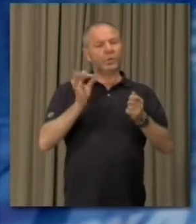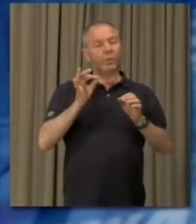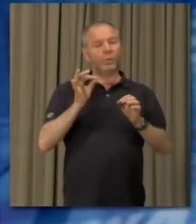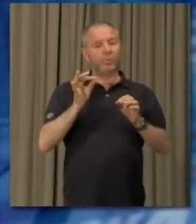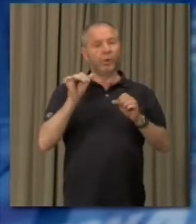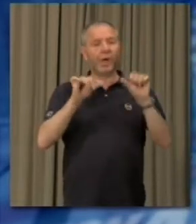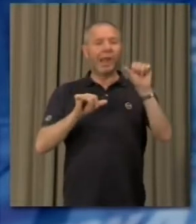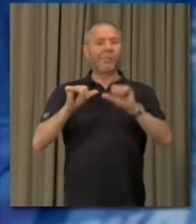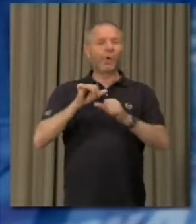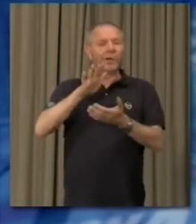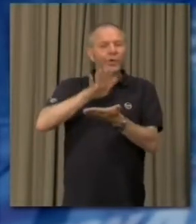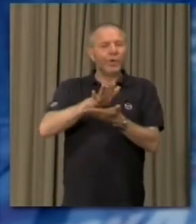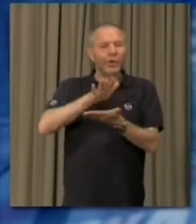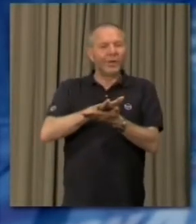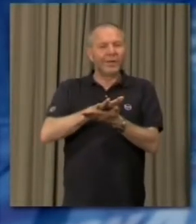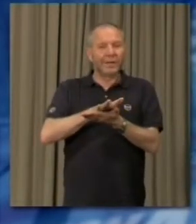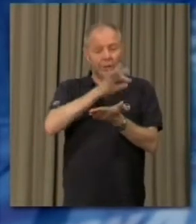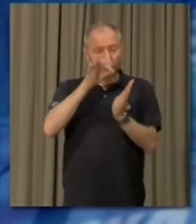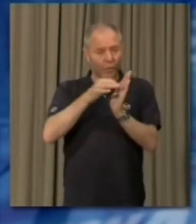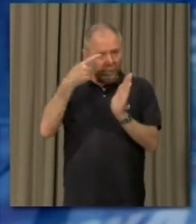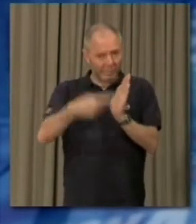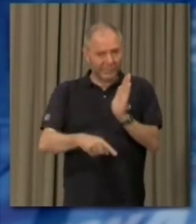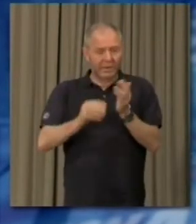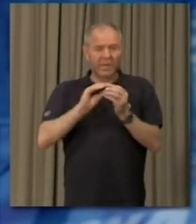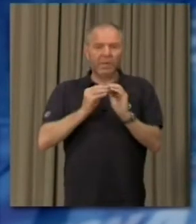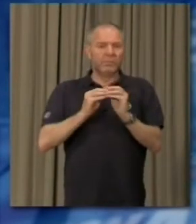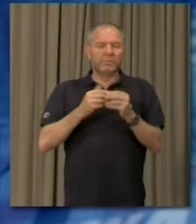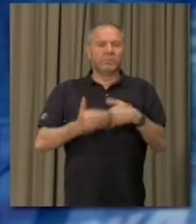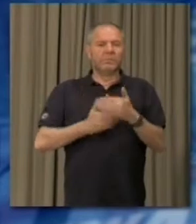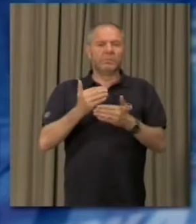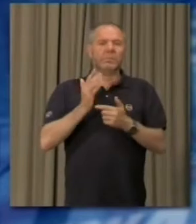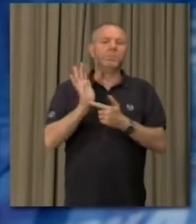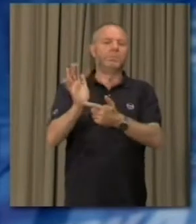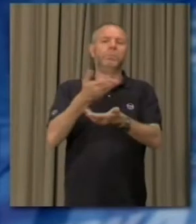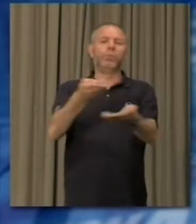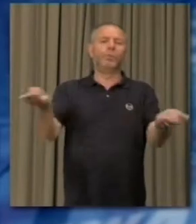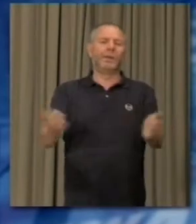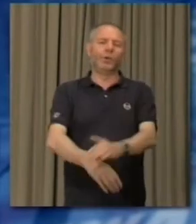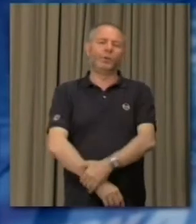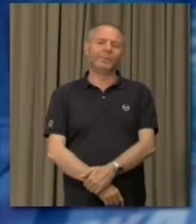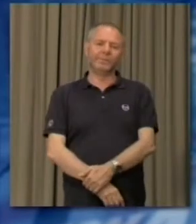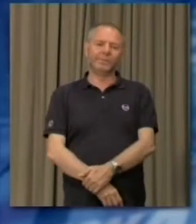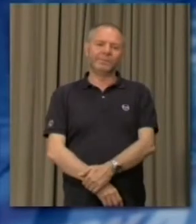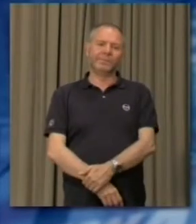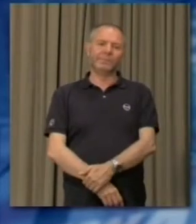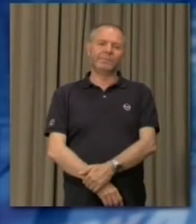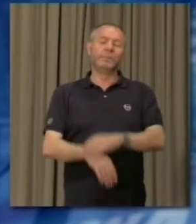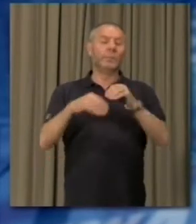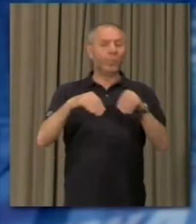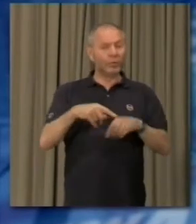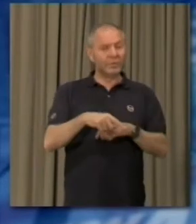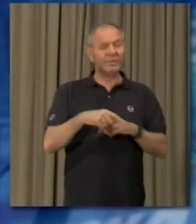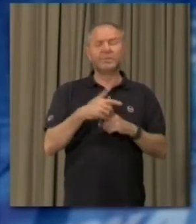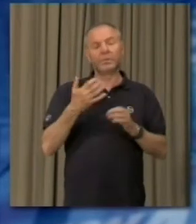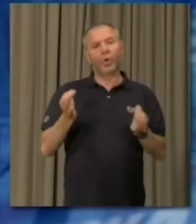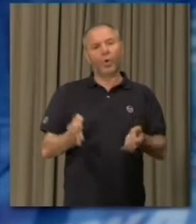laboratorio calcografico che nello stesso giorno verrà reso operativo e presentato al pubblico. La presentazione della mostra è stata anche un'occasione